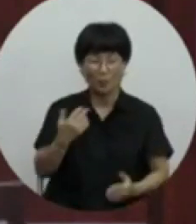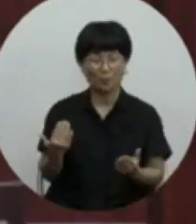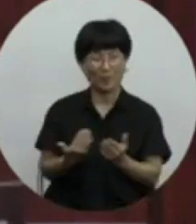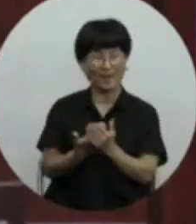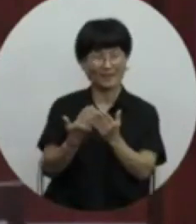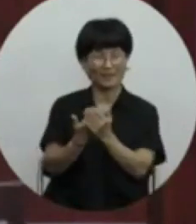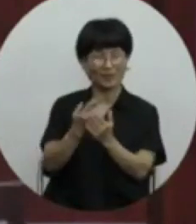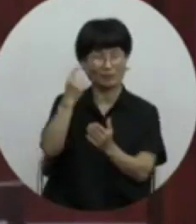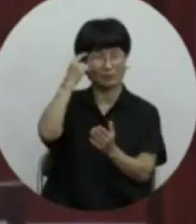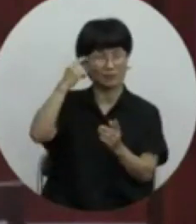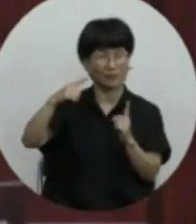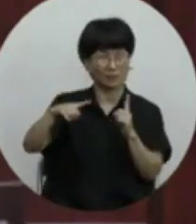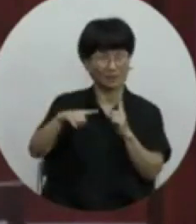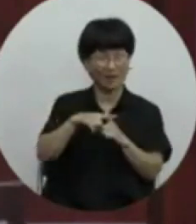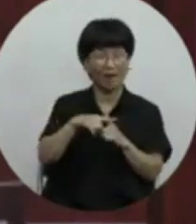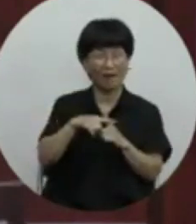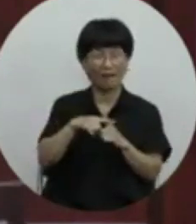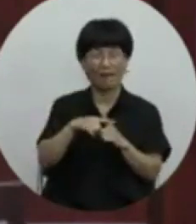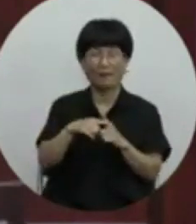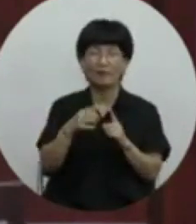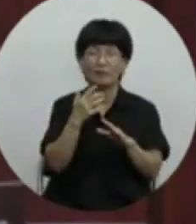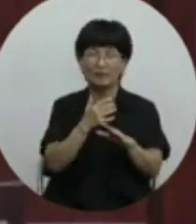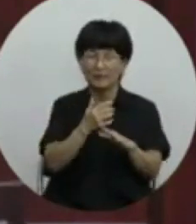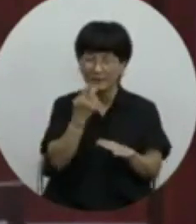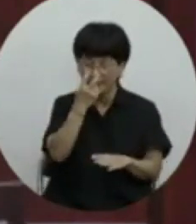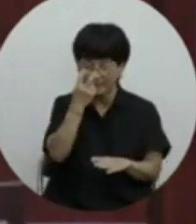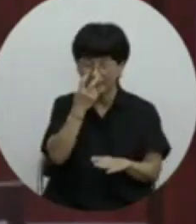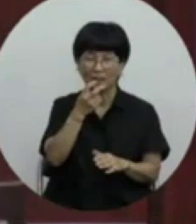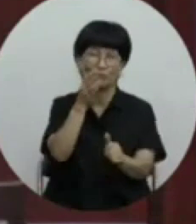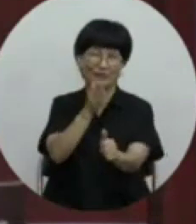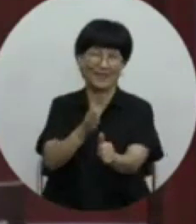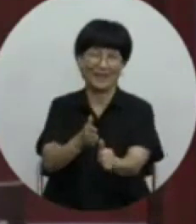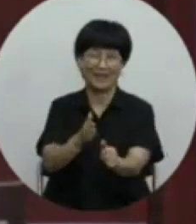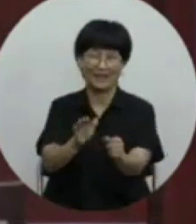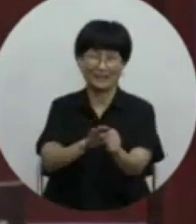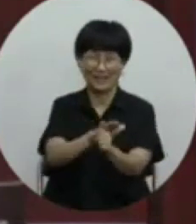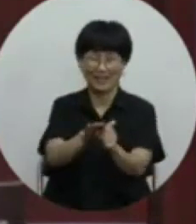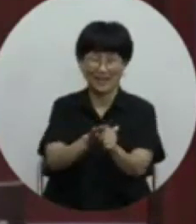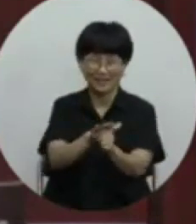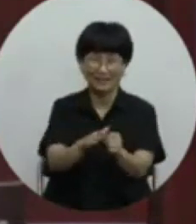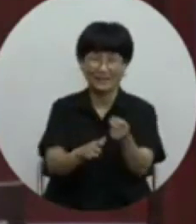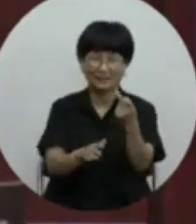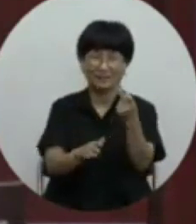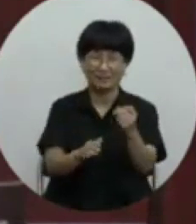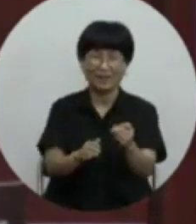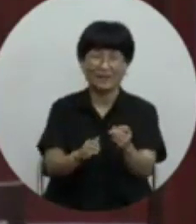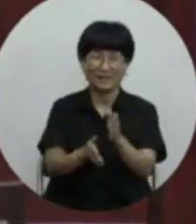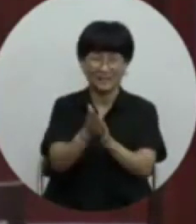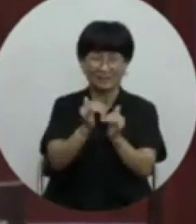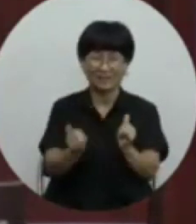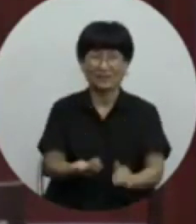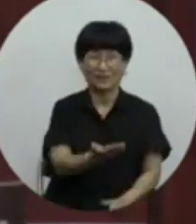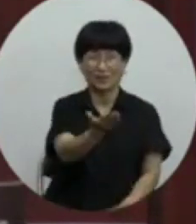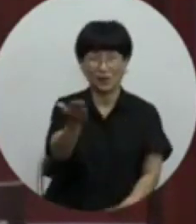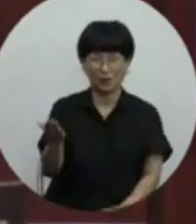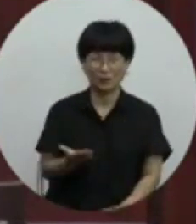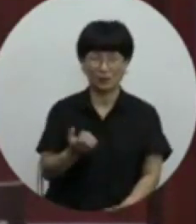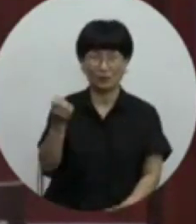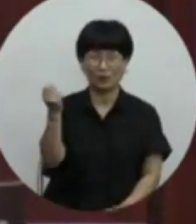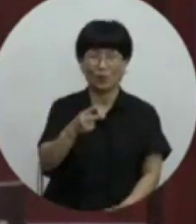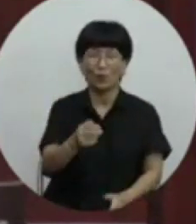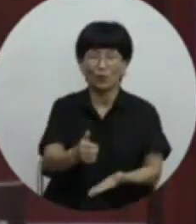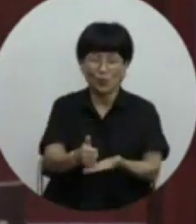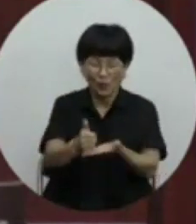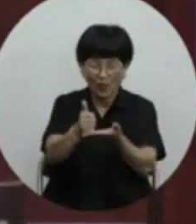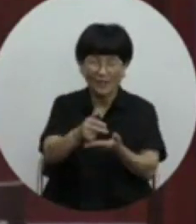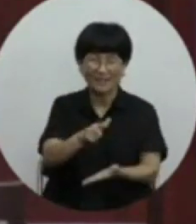발전적이고 긍정적인 심의를 부탁드립니다. 사랑하는 12만 여주 시민 여러분, 그리고